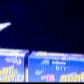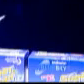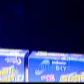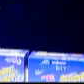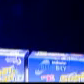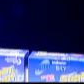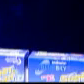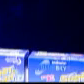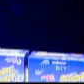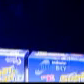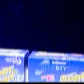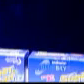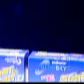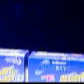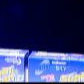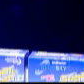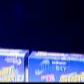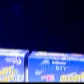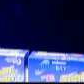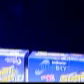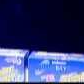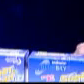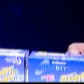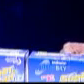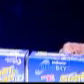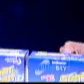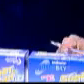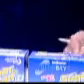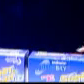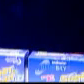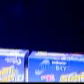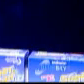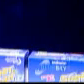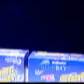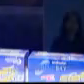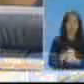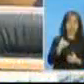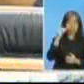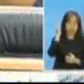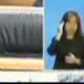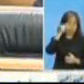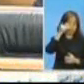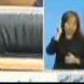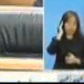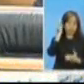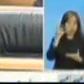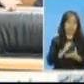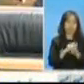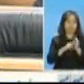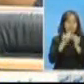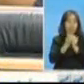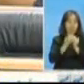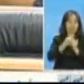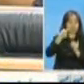ก็ไม่ชัดเจนขอตัดงบลดค่ะหมอวรงค์วันนี้ได้โชว์ประสิทธิภาพเกี่ยวกับเรื่องของการจำนำข้า